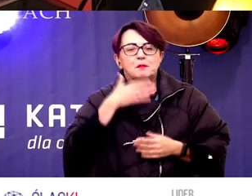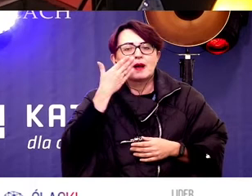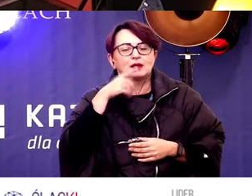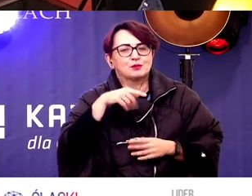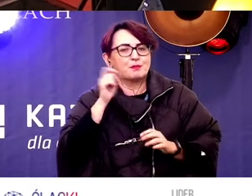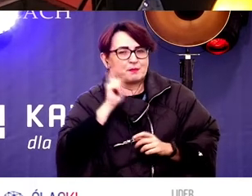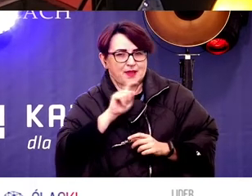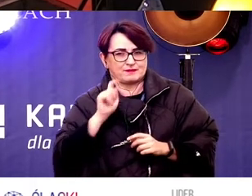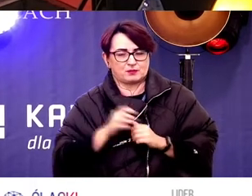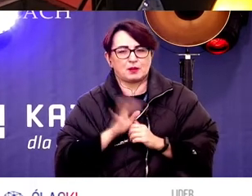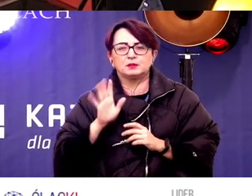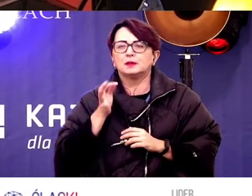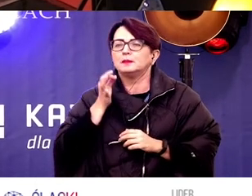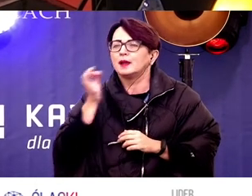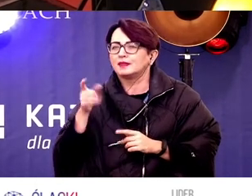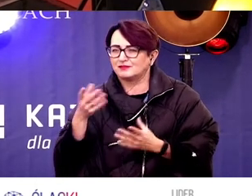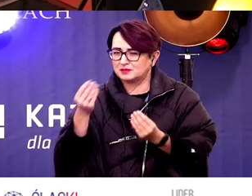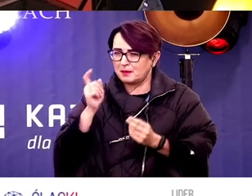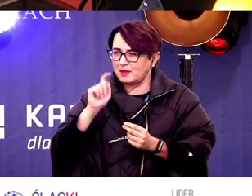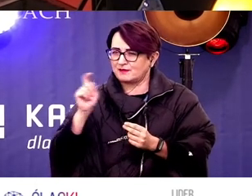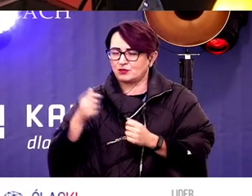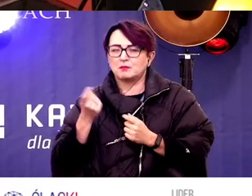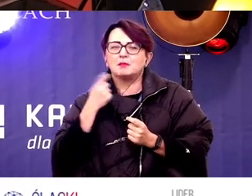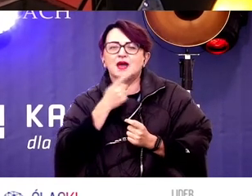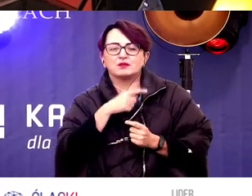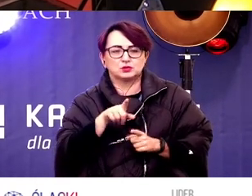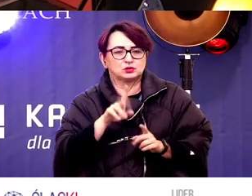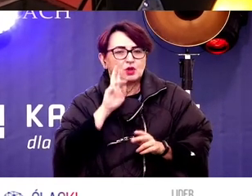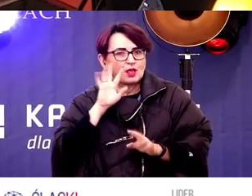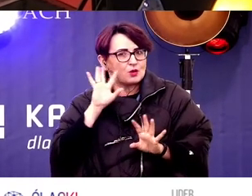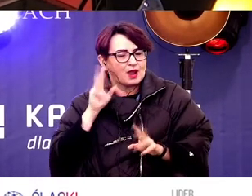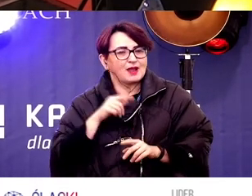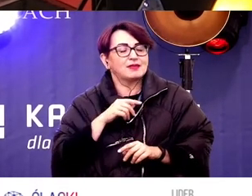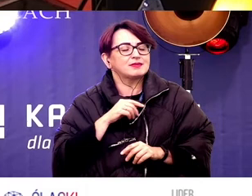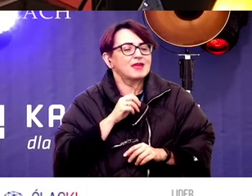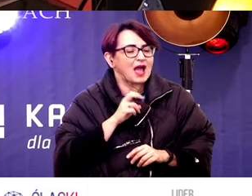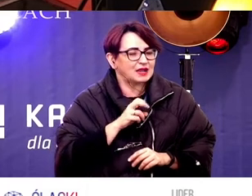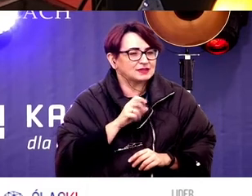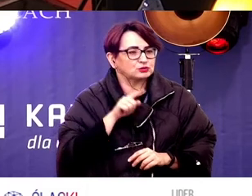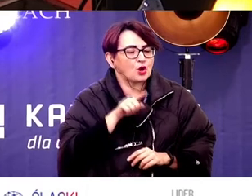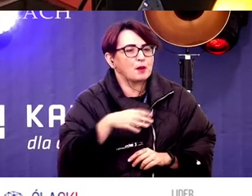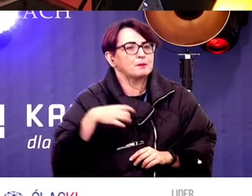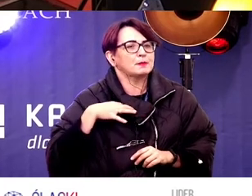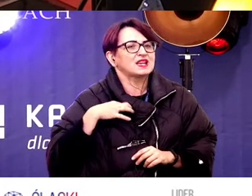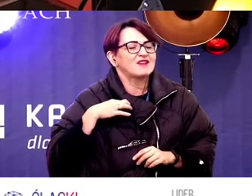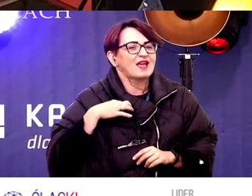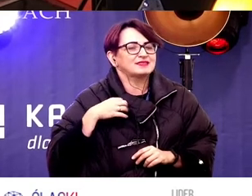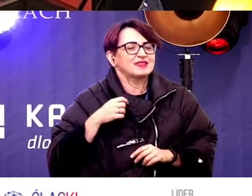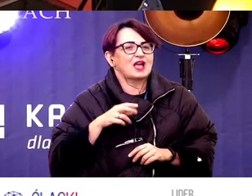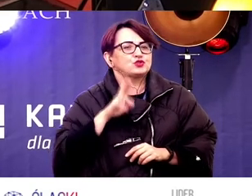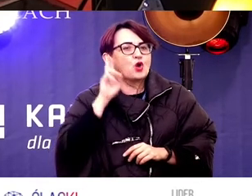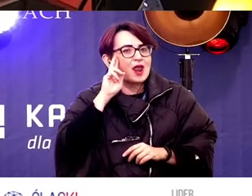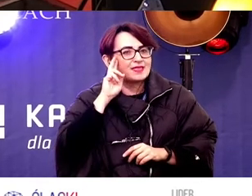perfumami i potem się jego pytam, mówię, no wspaniałe, mówię, tutaj takie toalety. On mówi, tak, mówi, ale to była prywatna toaleta prezydenta Włoch, tam gdzie ja